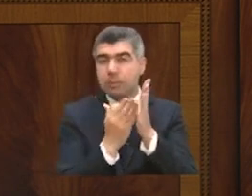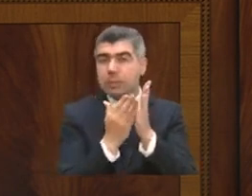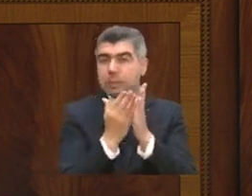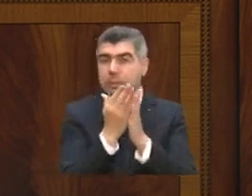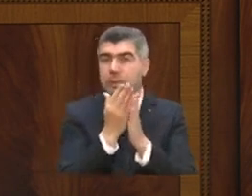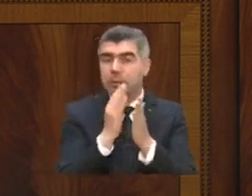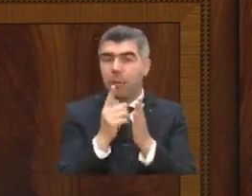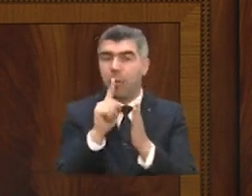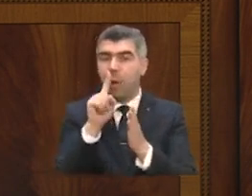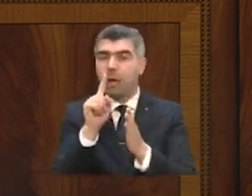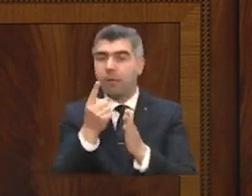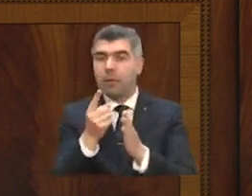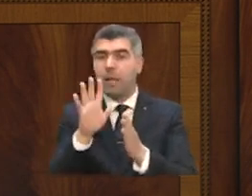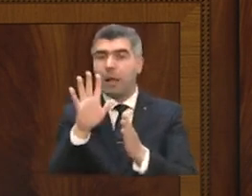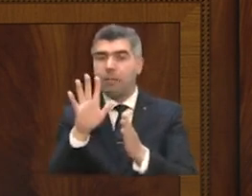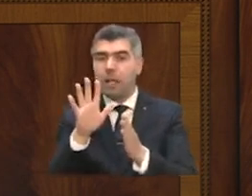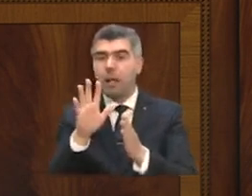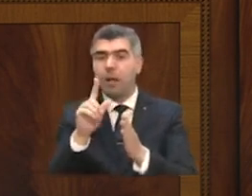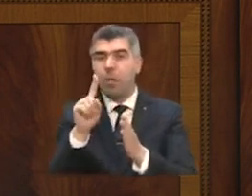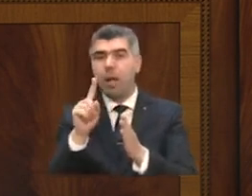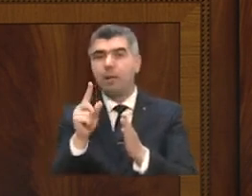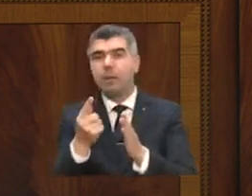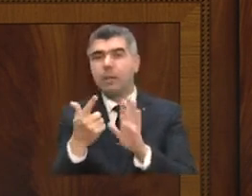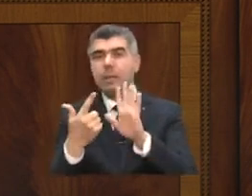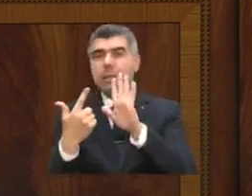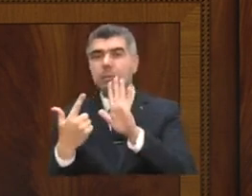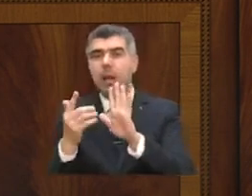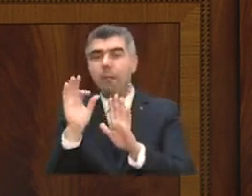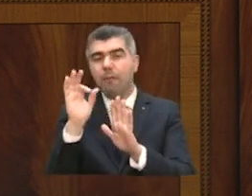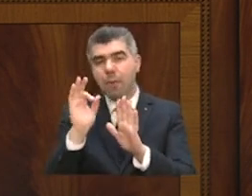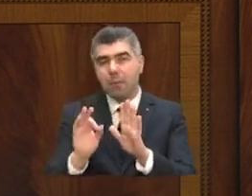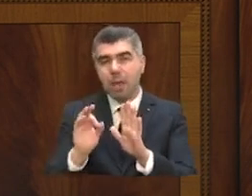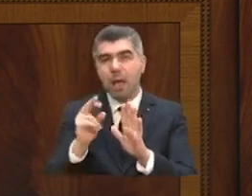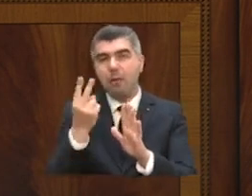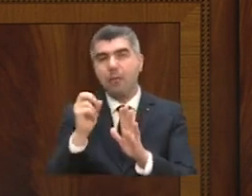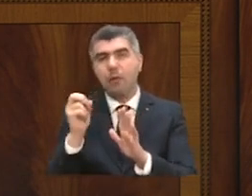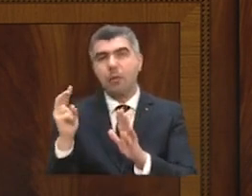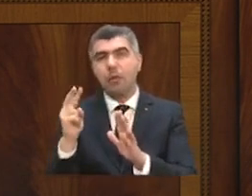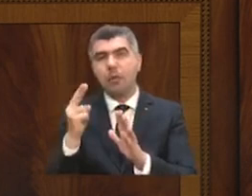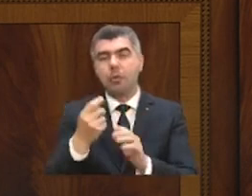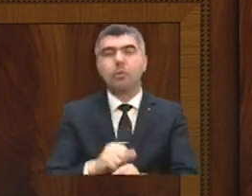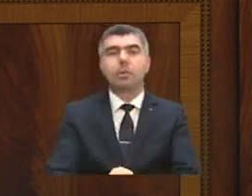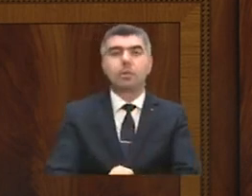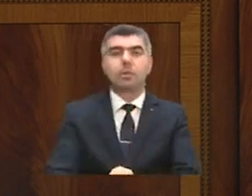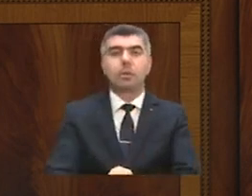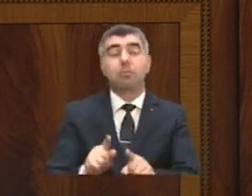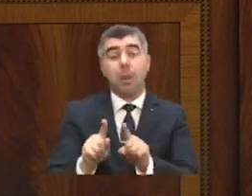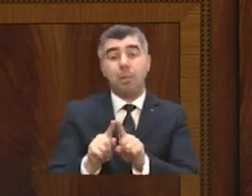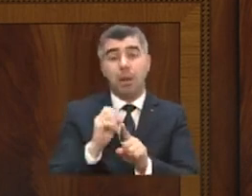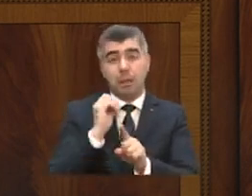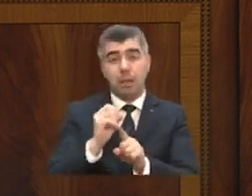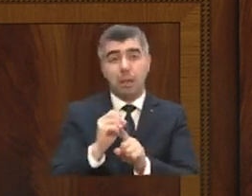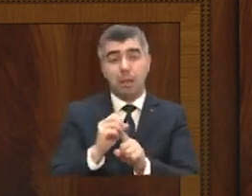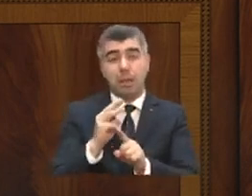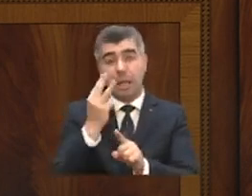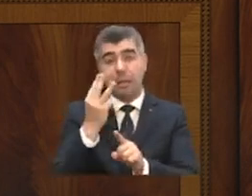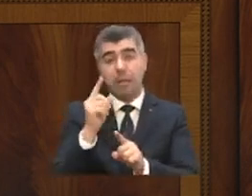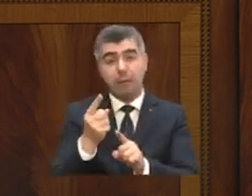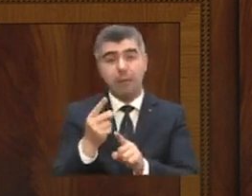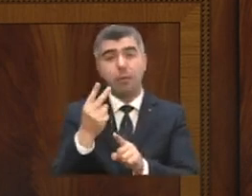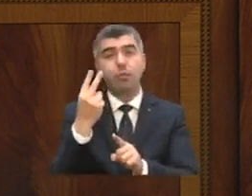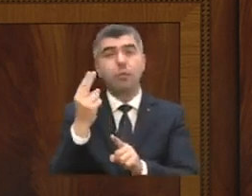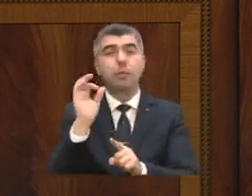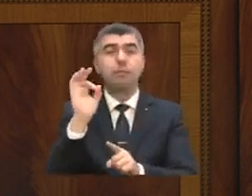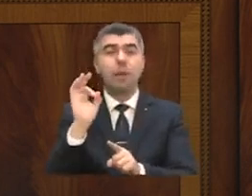بين 1.5 و1.7% خلال سنة 2022 بدلا من معدل ديال